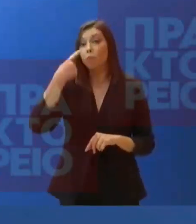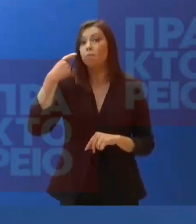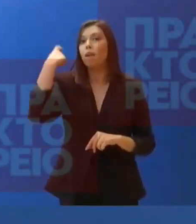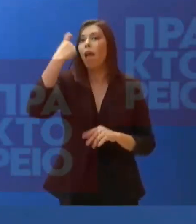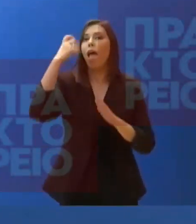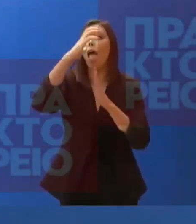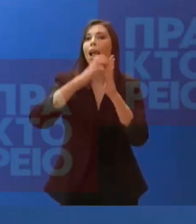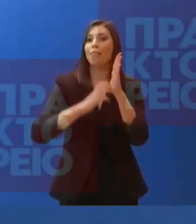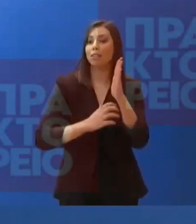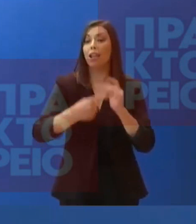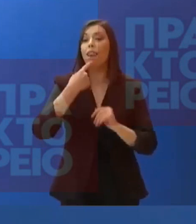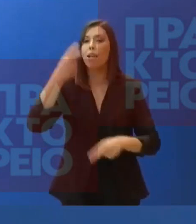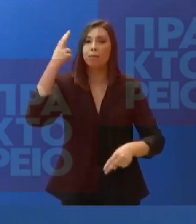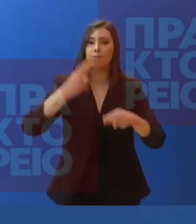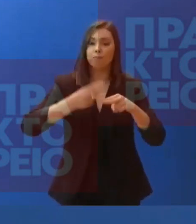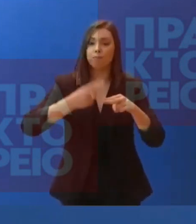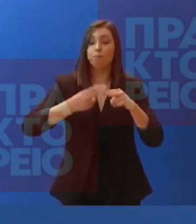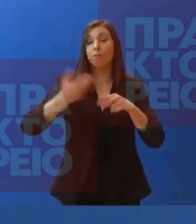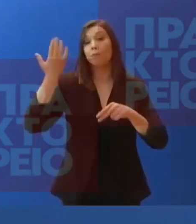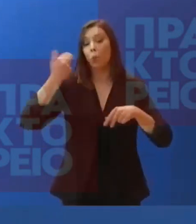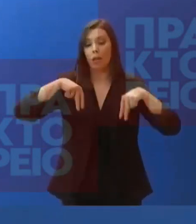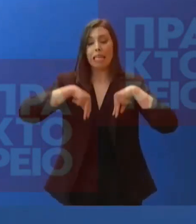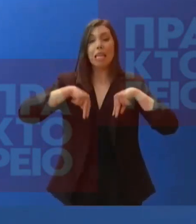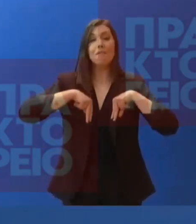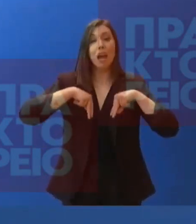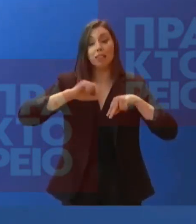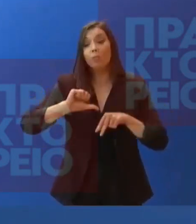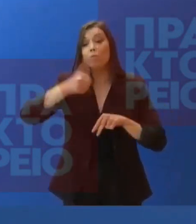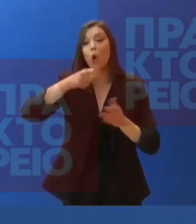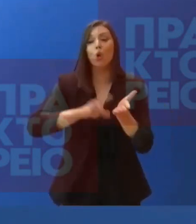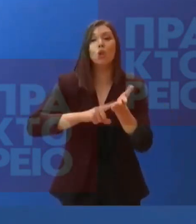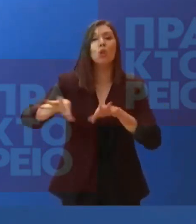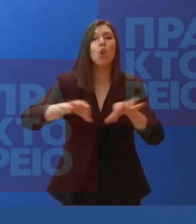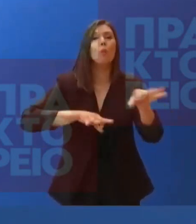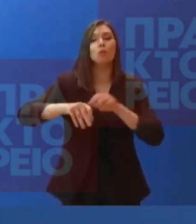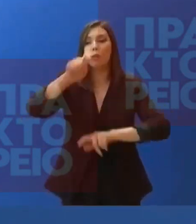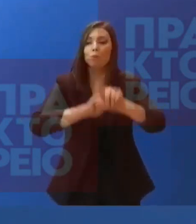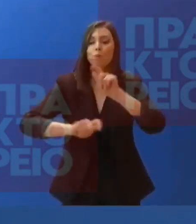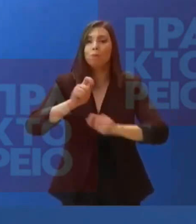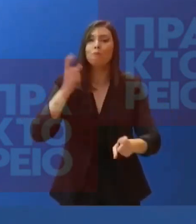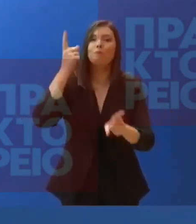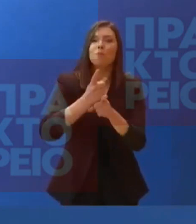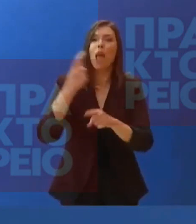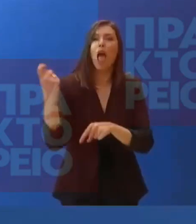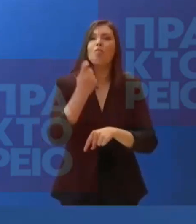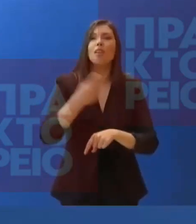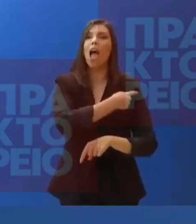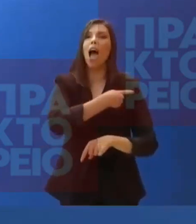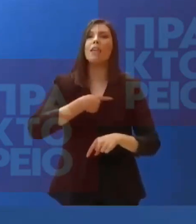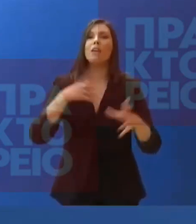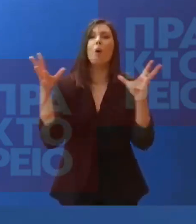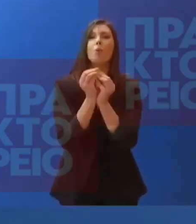δημιουργία της ανεξάρτητης εθνικής αρχής διαφάνειας, η οποία ιδρύθηκε με το πρώτο νομοσχέδιο της κυβέρνησης περί επιτελικού κράτους. Την ίδια